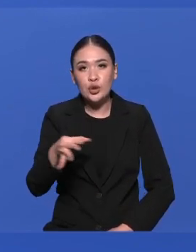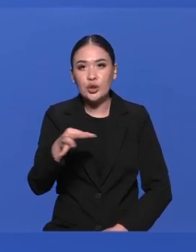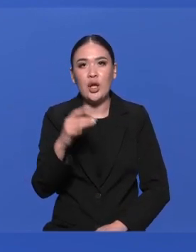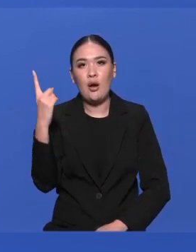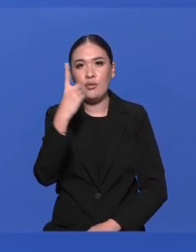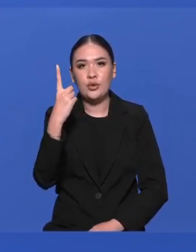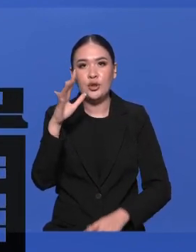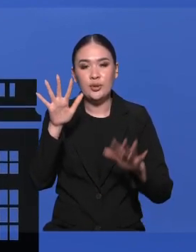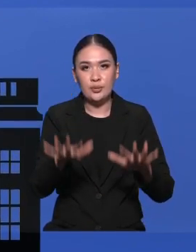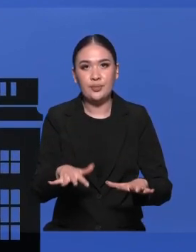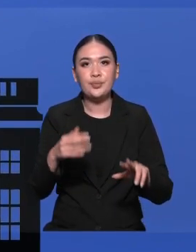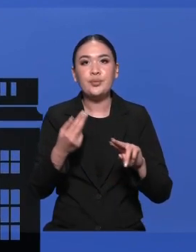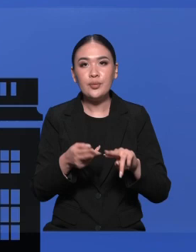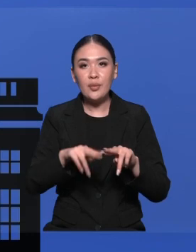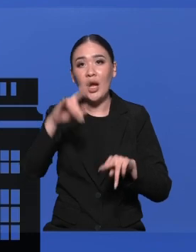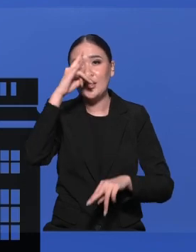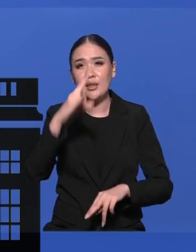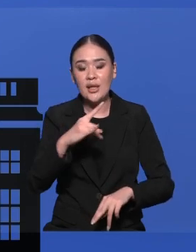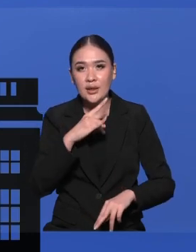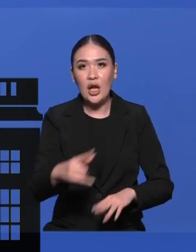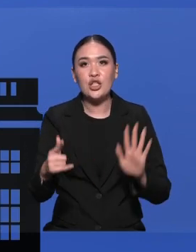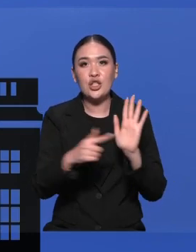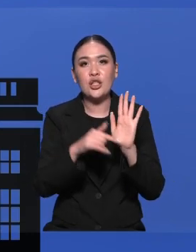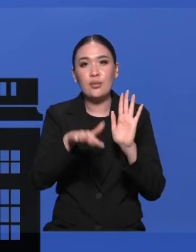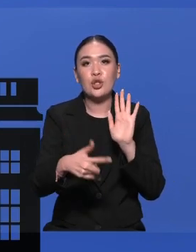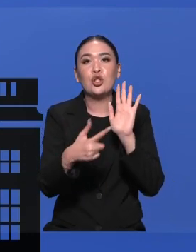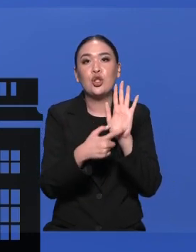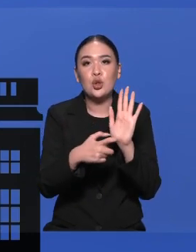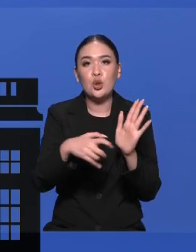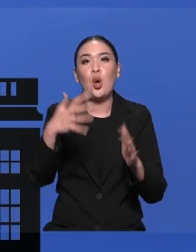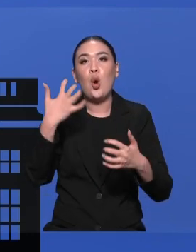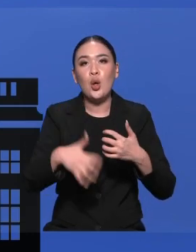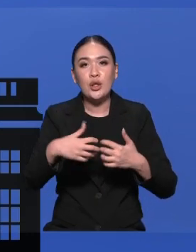бастап тұр. Естеріңізге салай, Қазақстанда 7700 орта